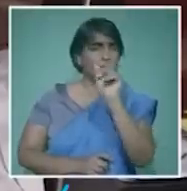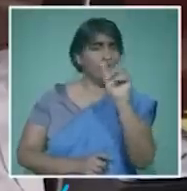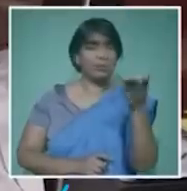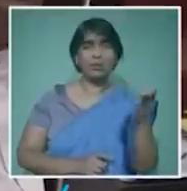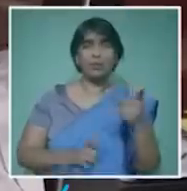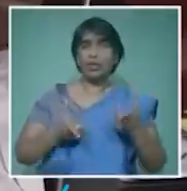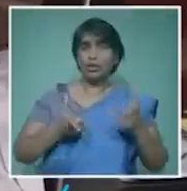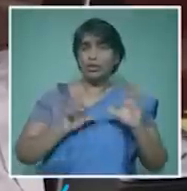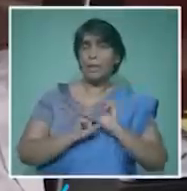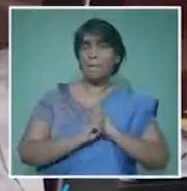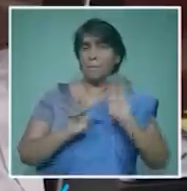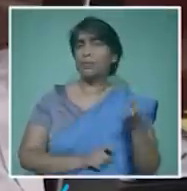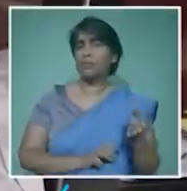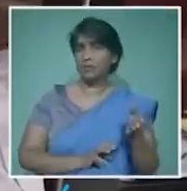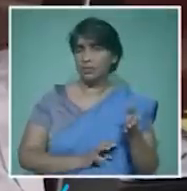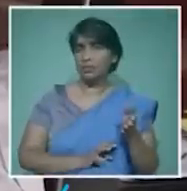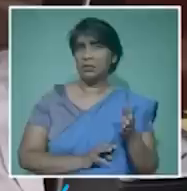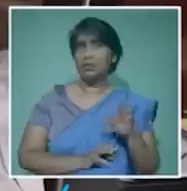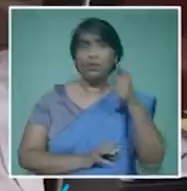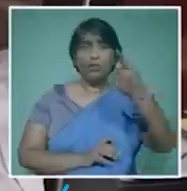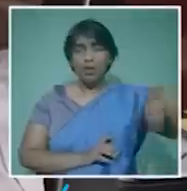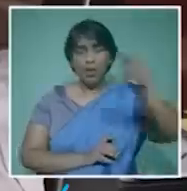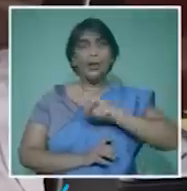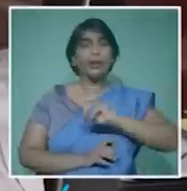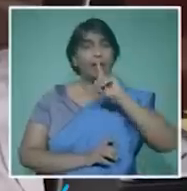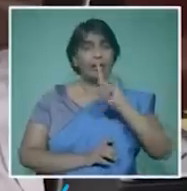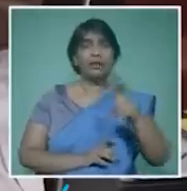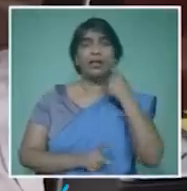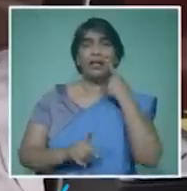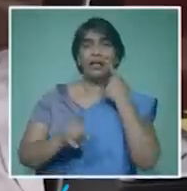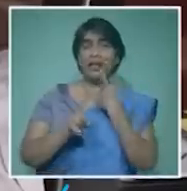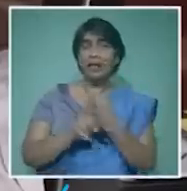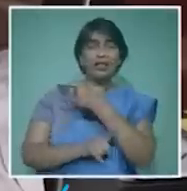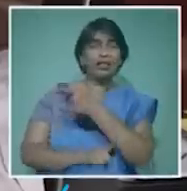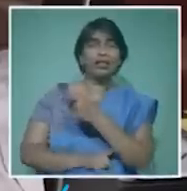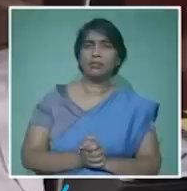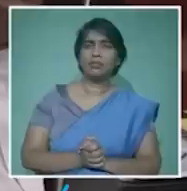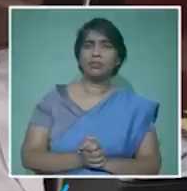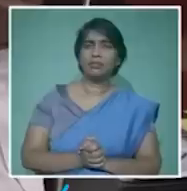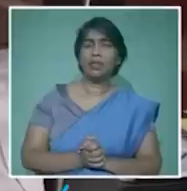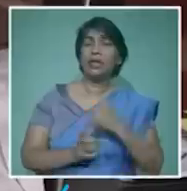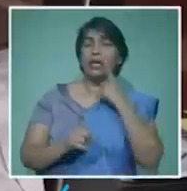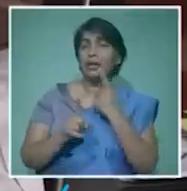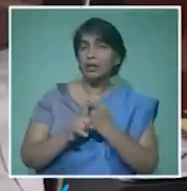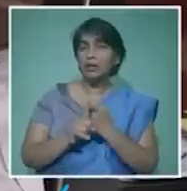එතුමා YouTube එකේ පාවිච්චි කරලා තියෙන වචන සෙට් එක උමුලා හැමෝටම කියන්නේ ඔය දළදාව කියන බය නැහැ.